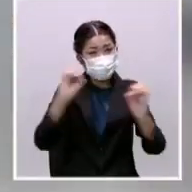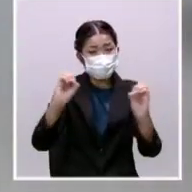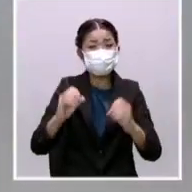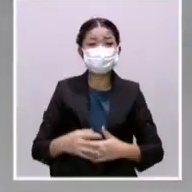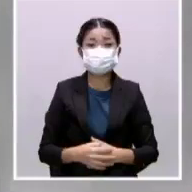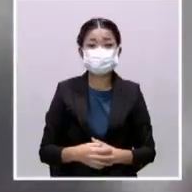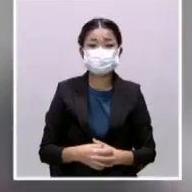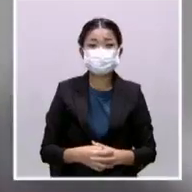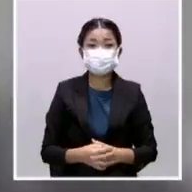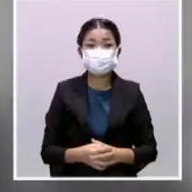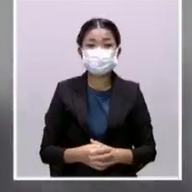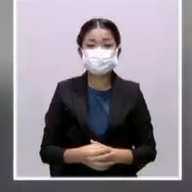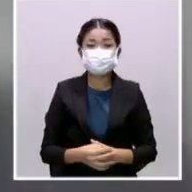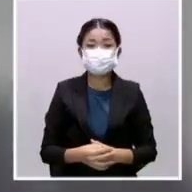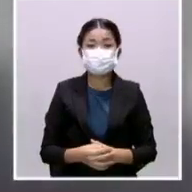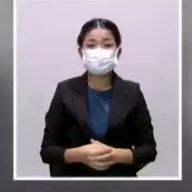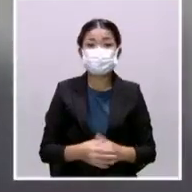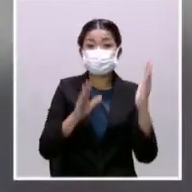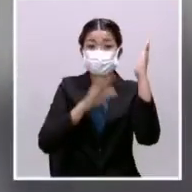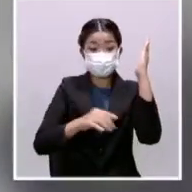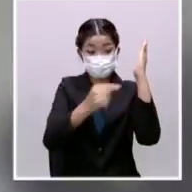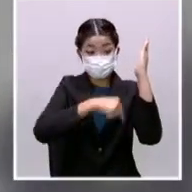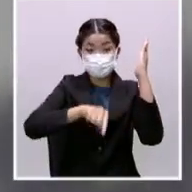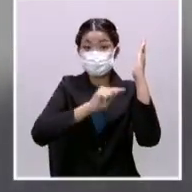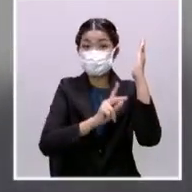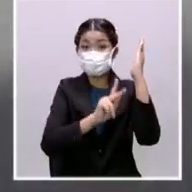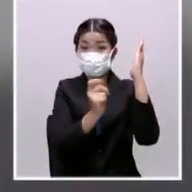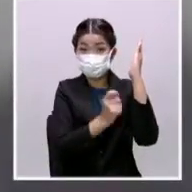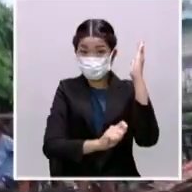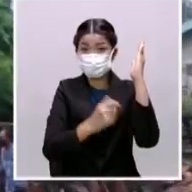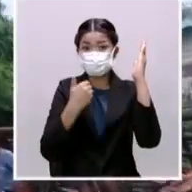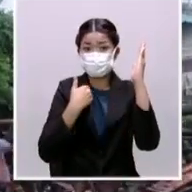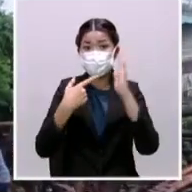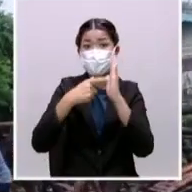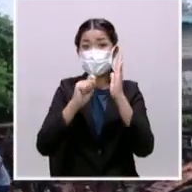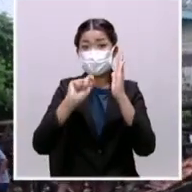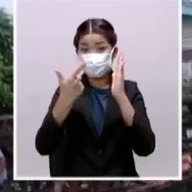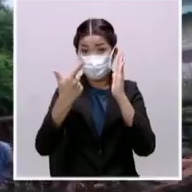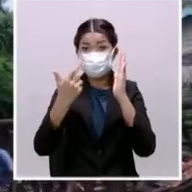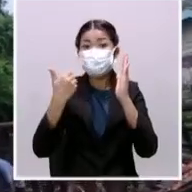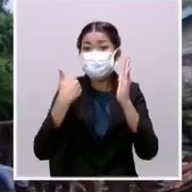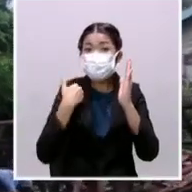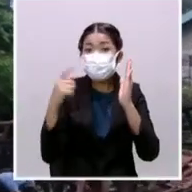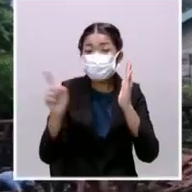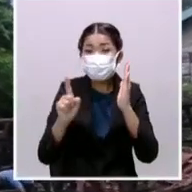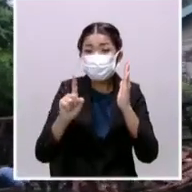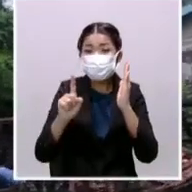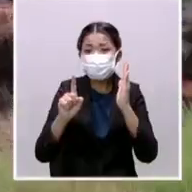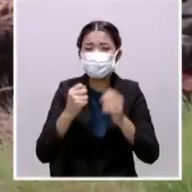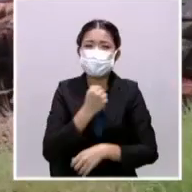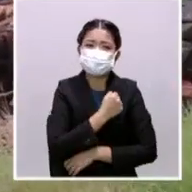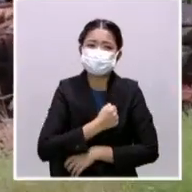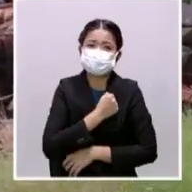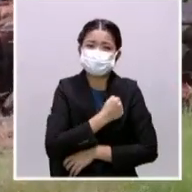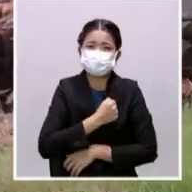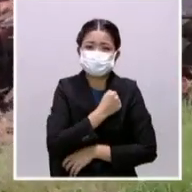ที่ผ่านมานี้ครับไม่ใช่แค่ภาคใต้ที่กระบี่เท่านั้นนะครับที่อ่างทองเองก็มีเหตุการณ์เศร้าเกิดขึ้นเหมือ